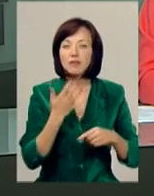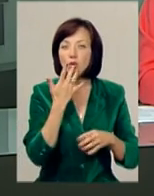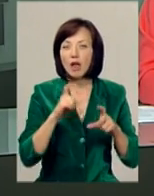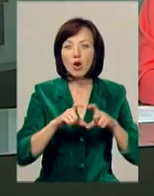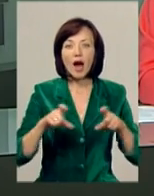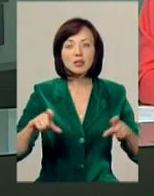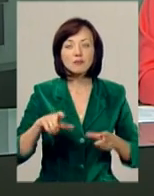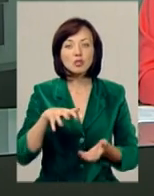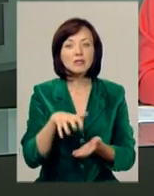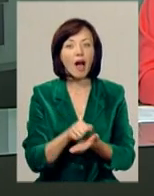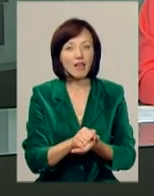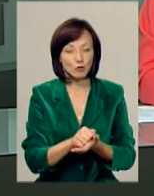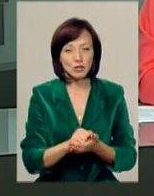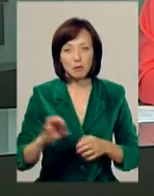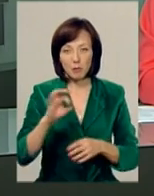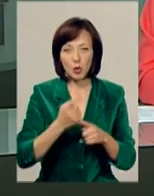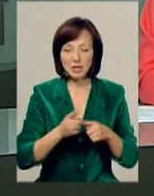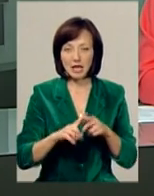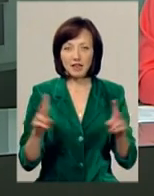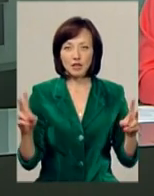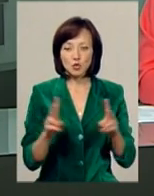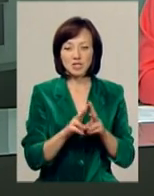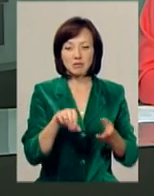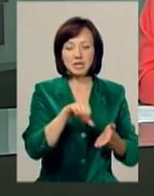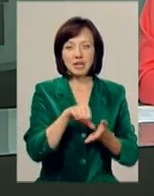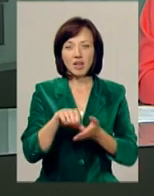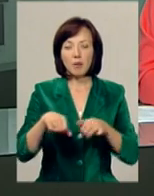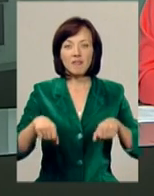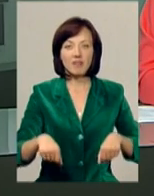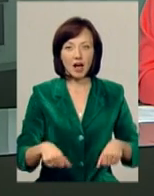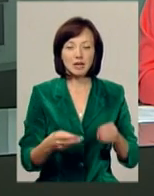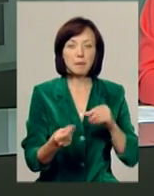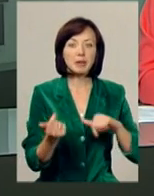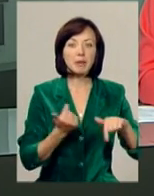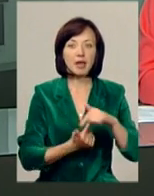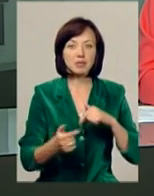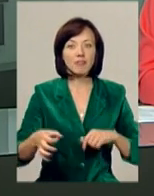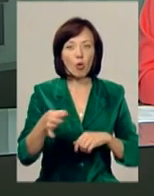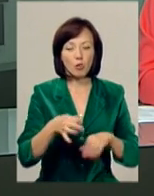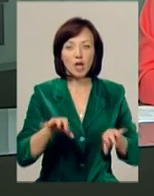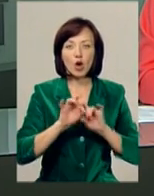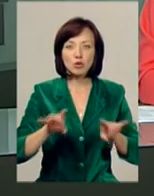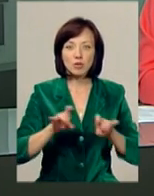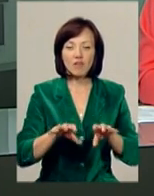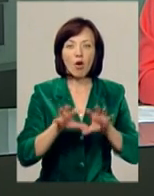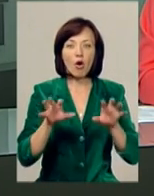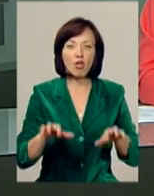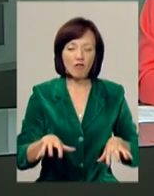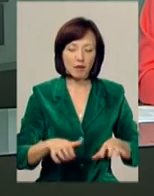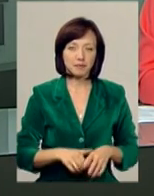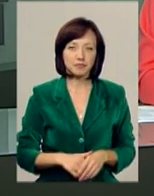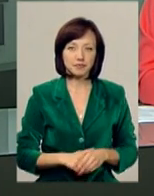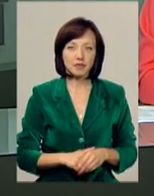агентство зайнятості про це на зустрічі із представниками влади та підприємцями області розповів її голова Ярослав